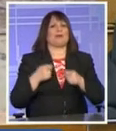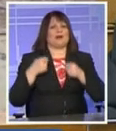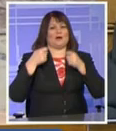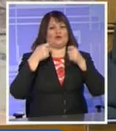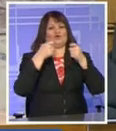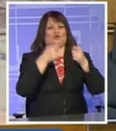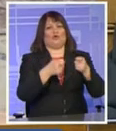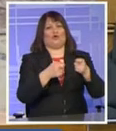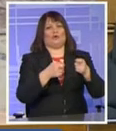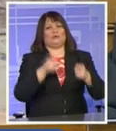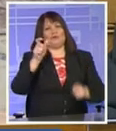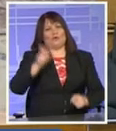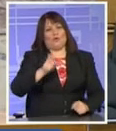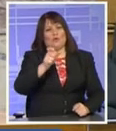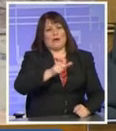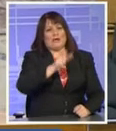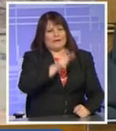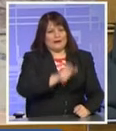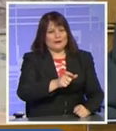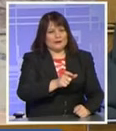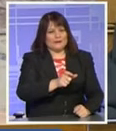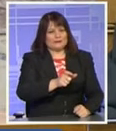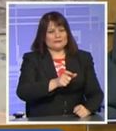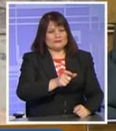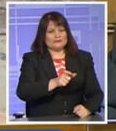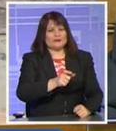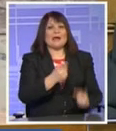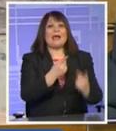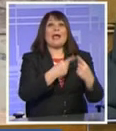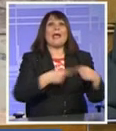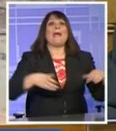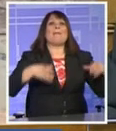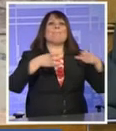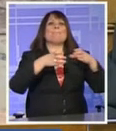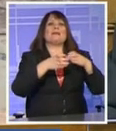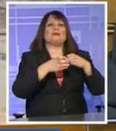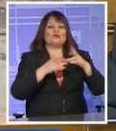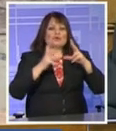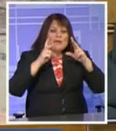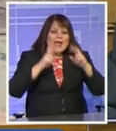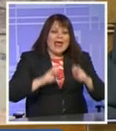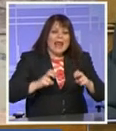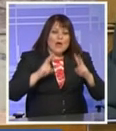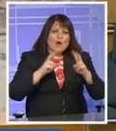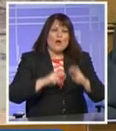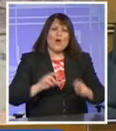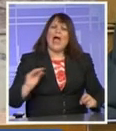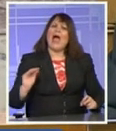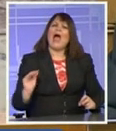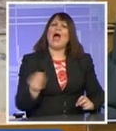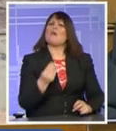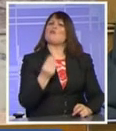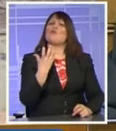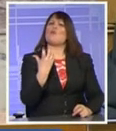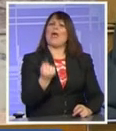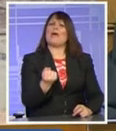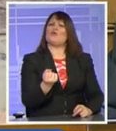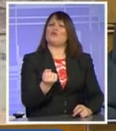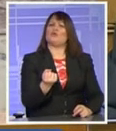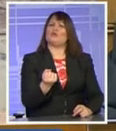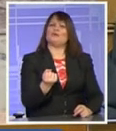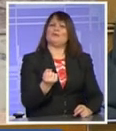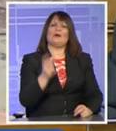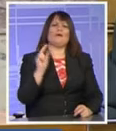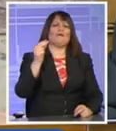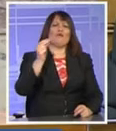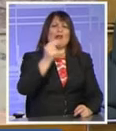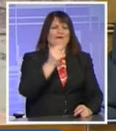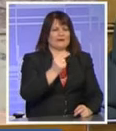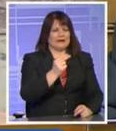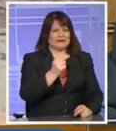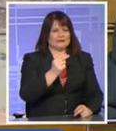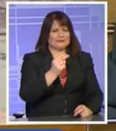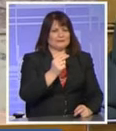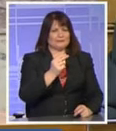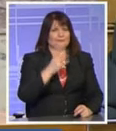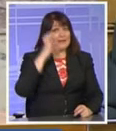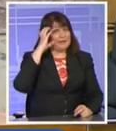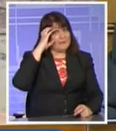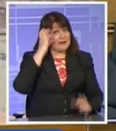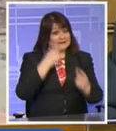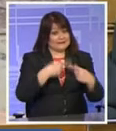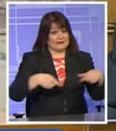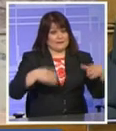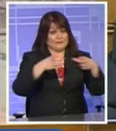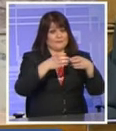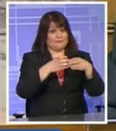ο καθένας μας την Επιτροπή Ελέγχου του Πόθεν Έσχες των Βουλευτών, στην οποία, θυμίζω, συμμετέχουν